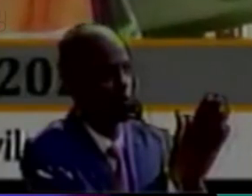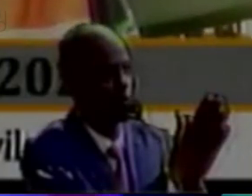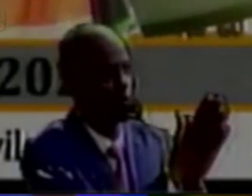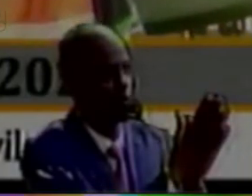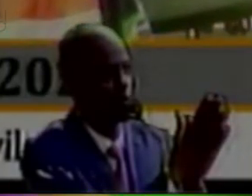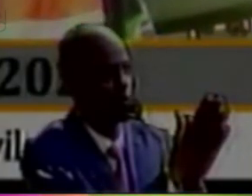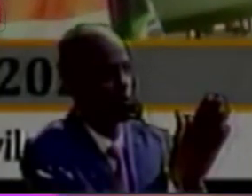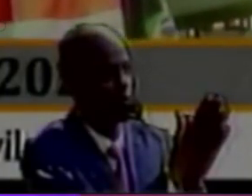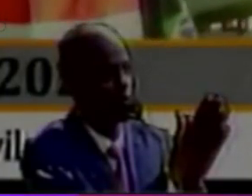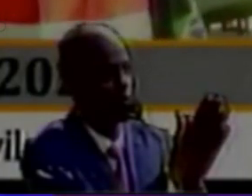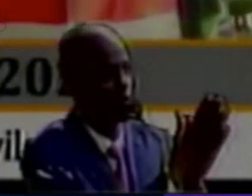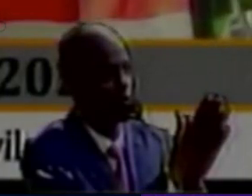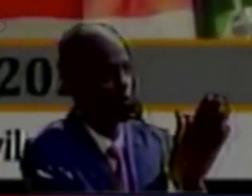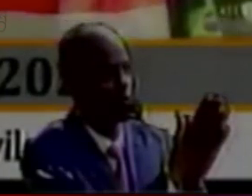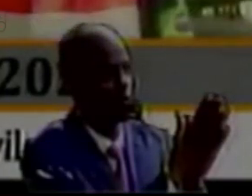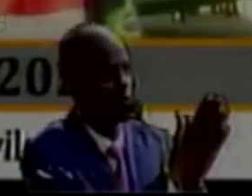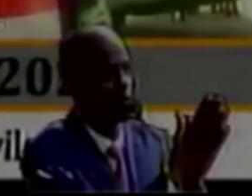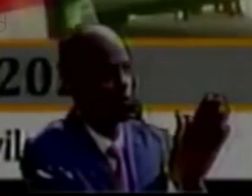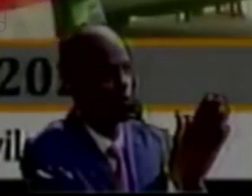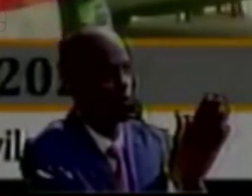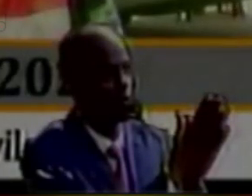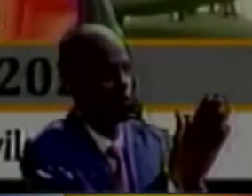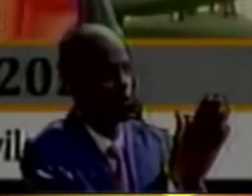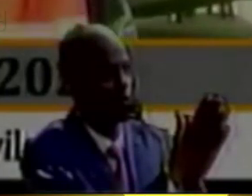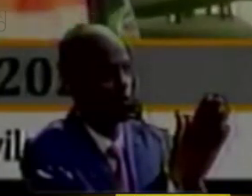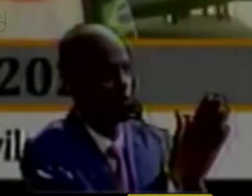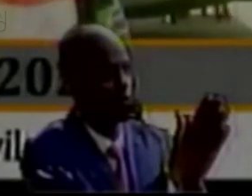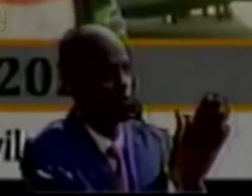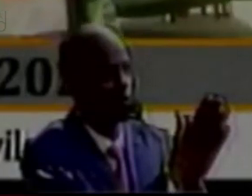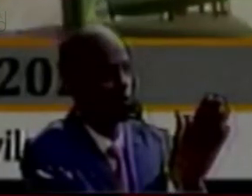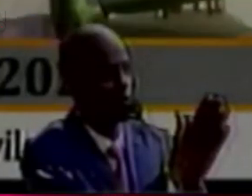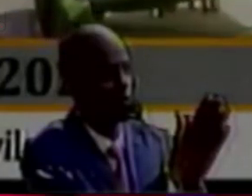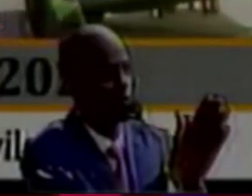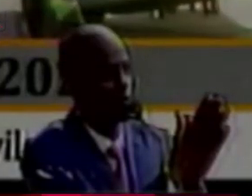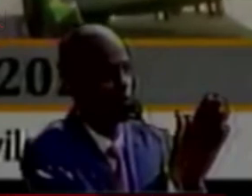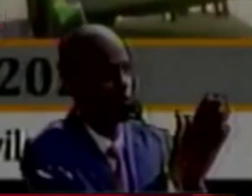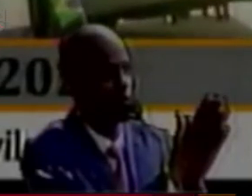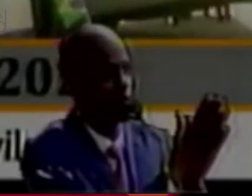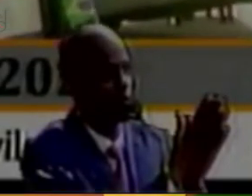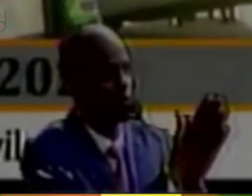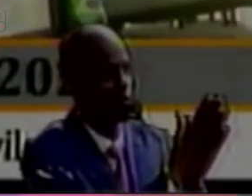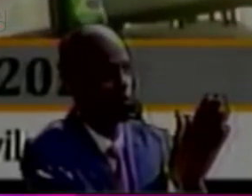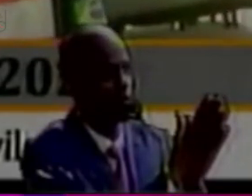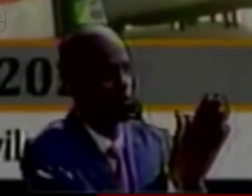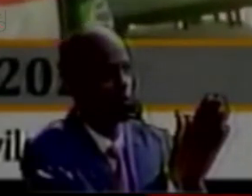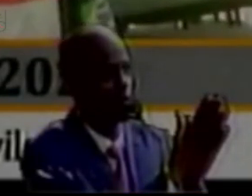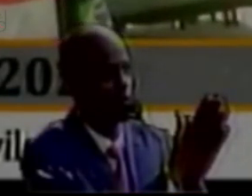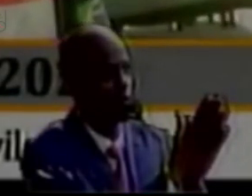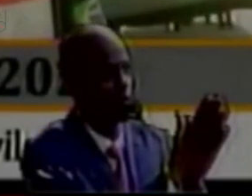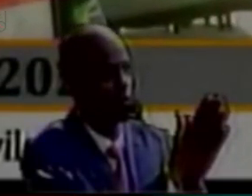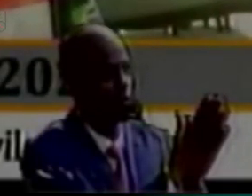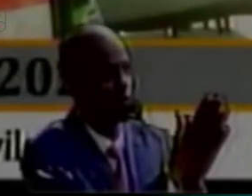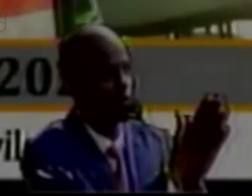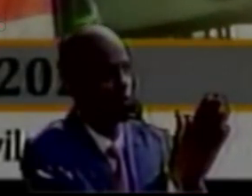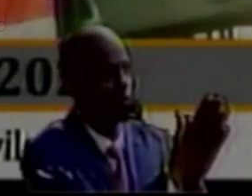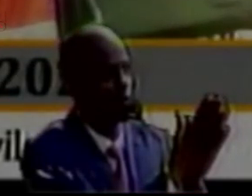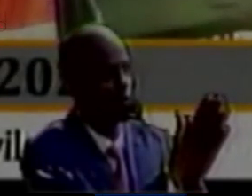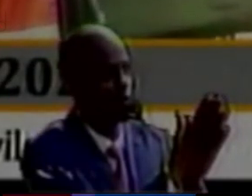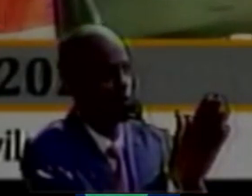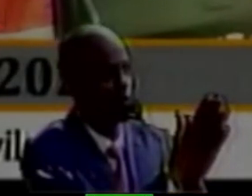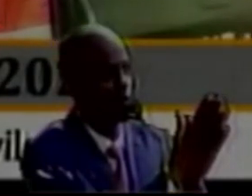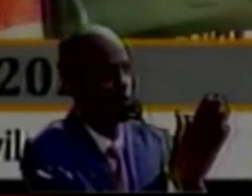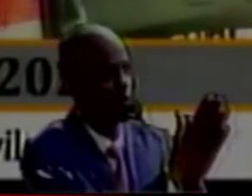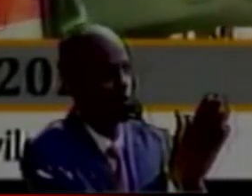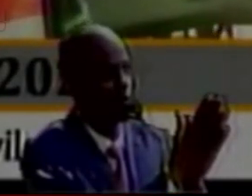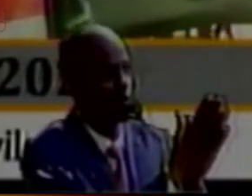un plan, pour faire ce travail. A nossa ajuda vai ser em estreita coordenação